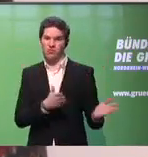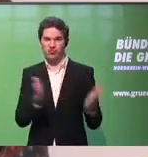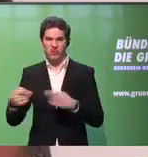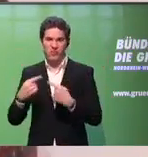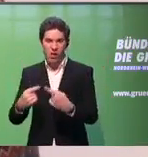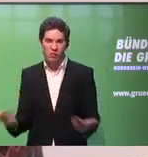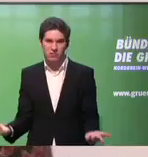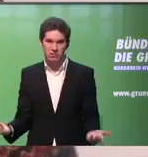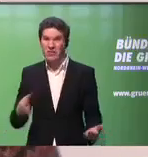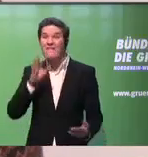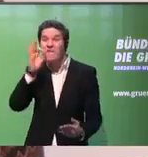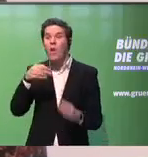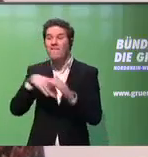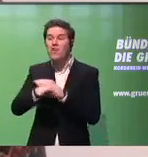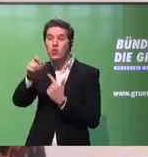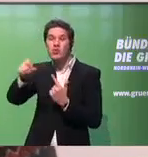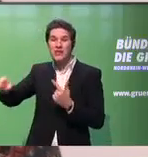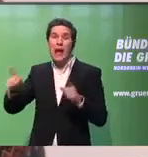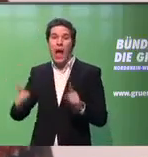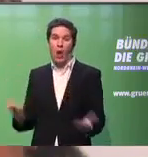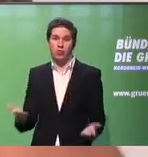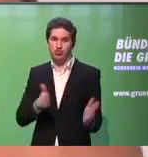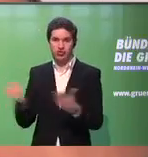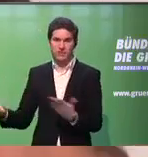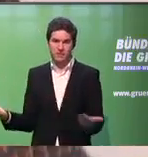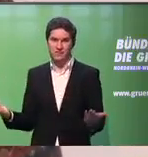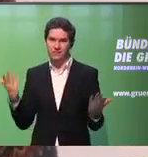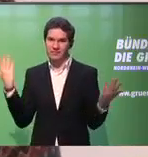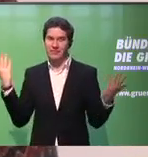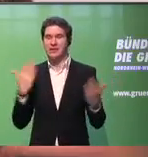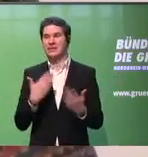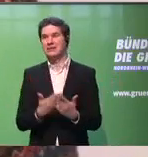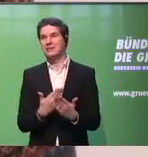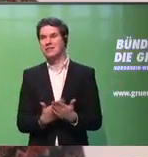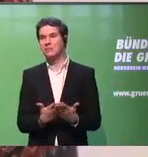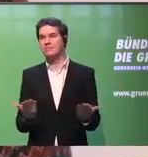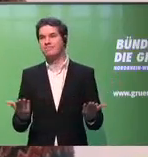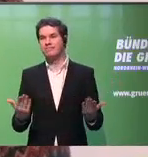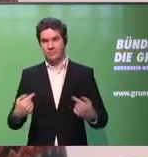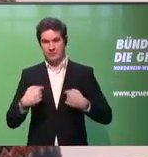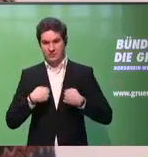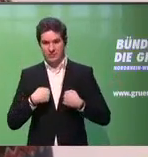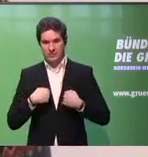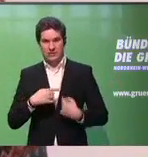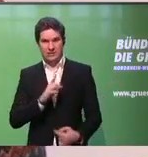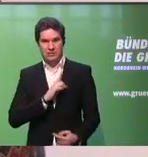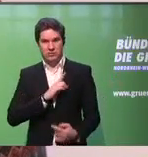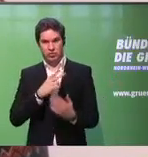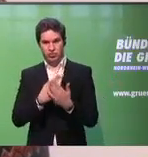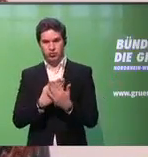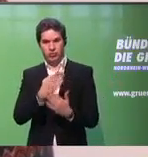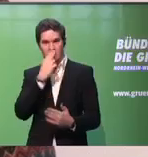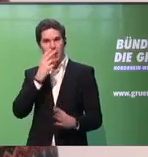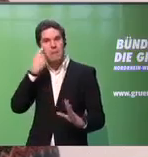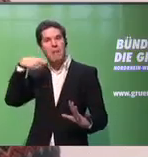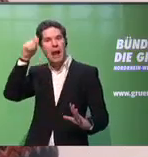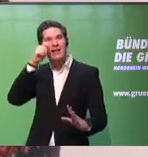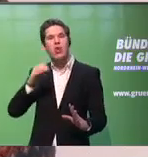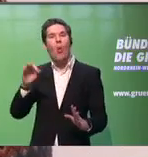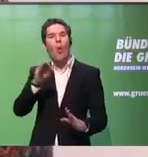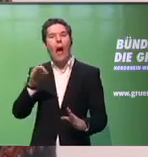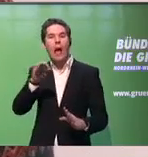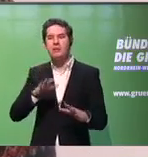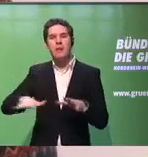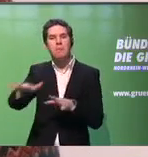auch für die Flüchtlinge, ja, die man hier holt. Und wenn ich zum Beispiel jetzt an den Oranienplatz in Berlin denke,